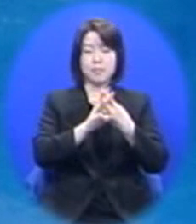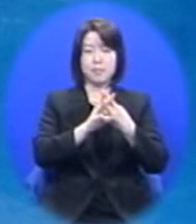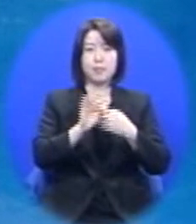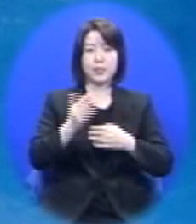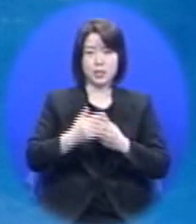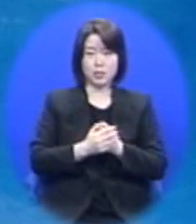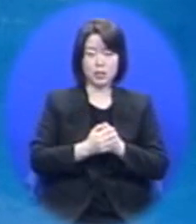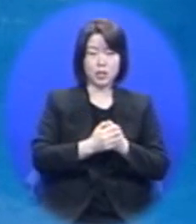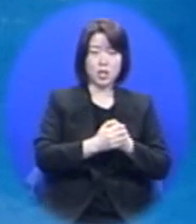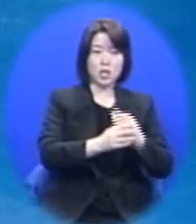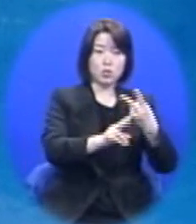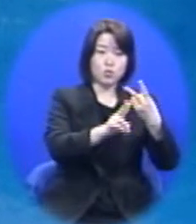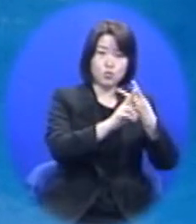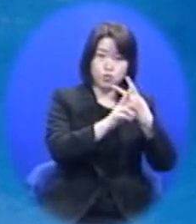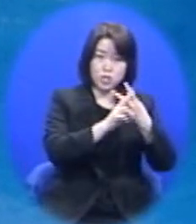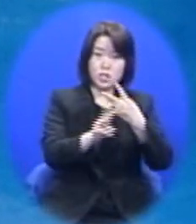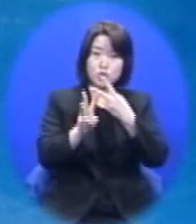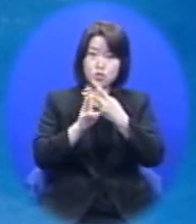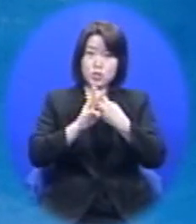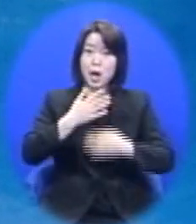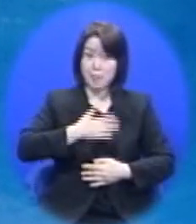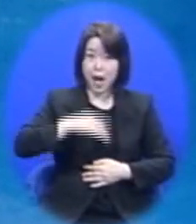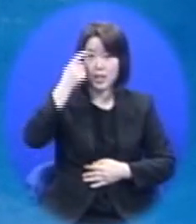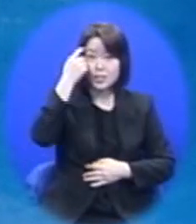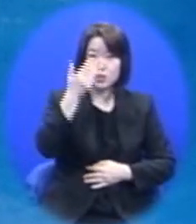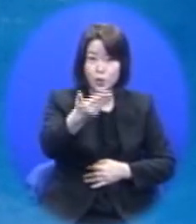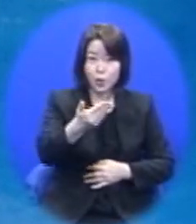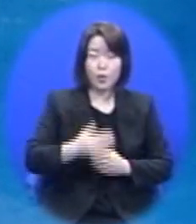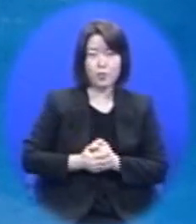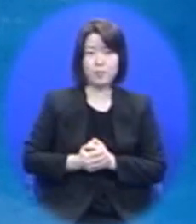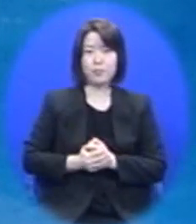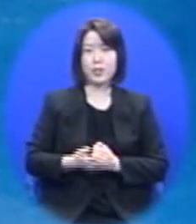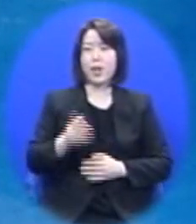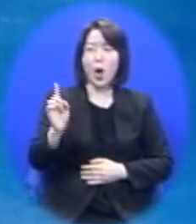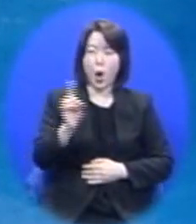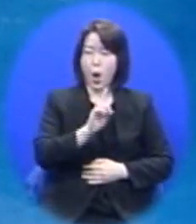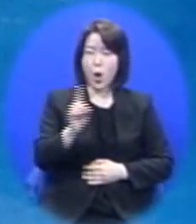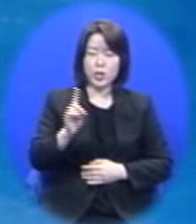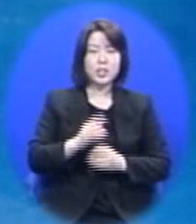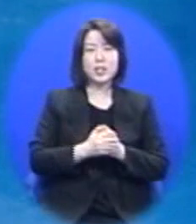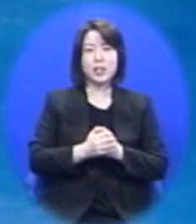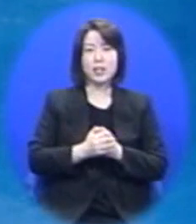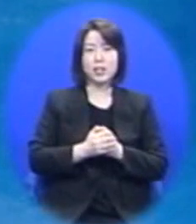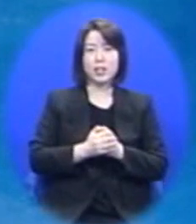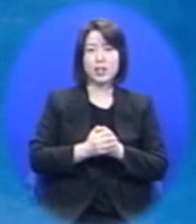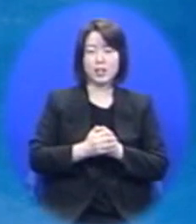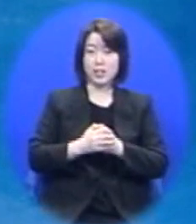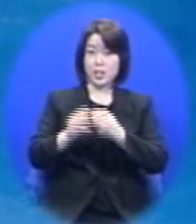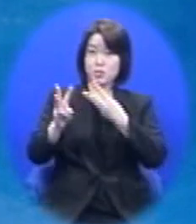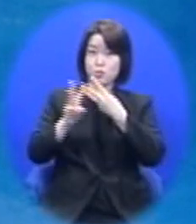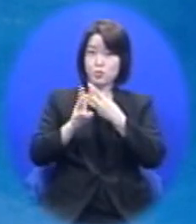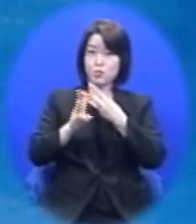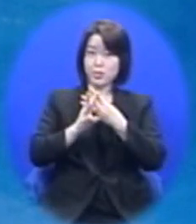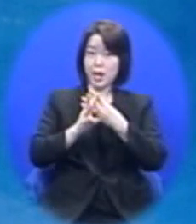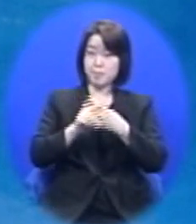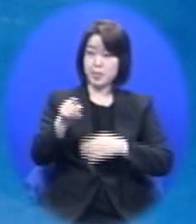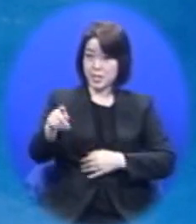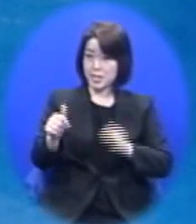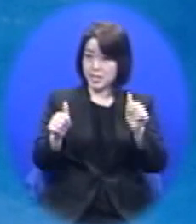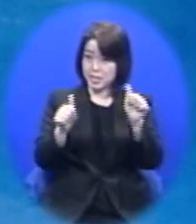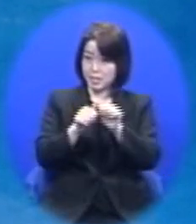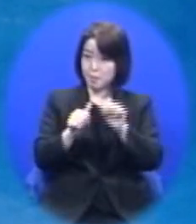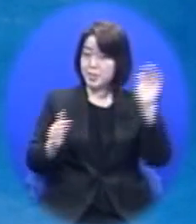여러분, 중2, 중3 아시잖아요. 아니, 도대체 중3 되는 이